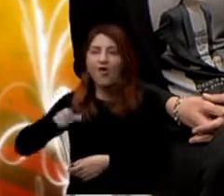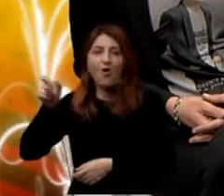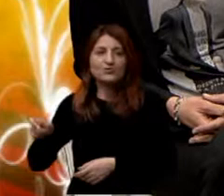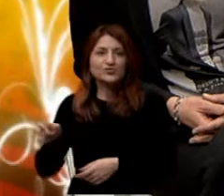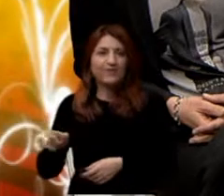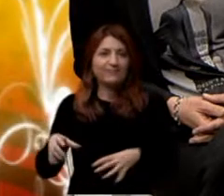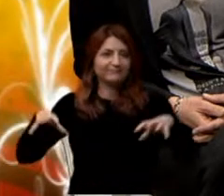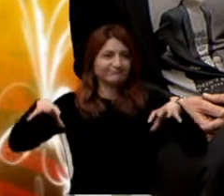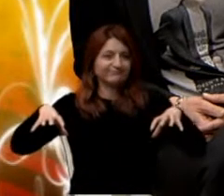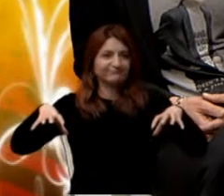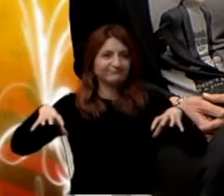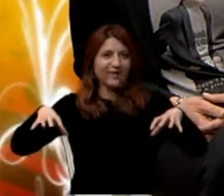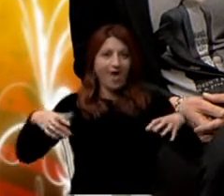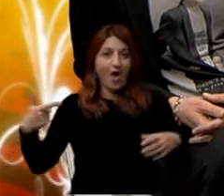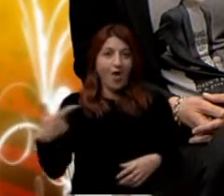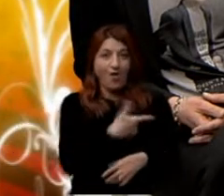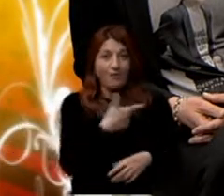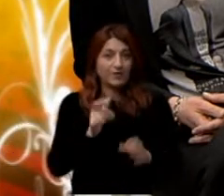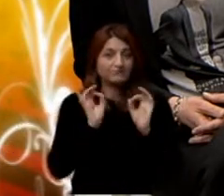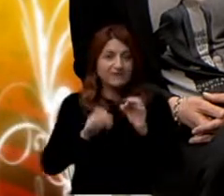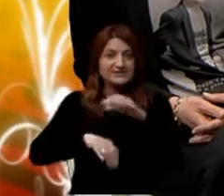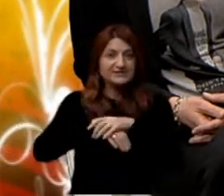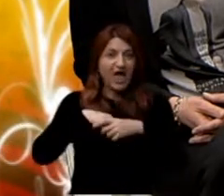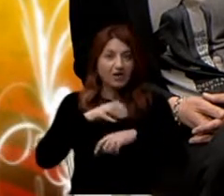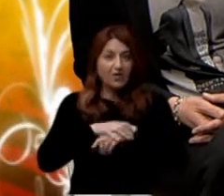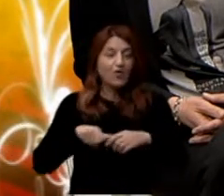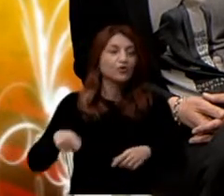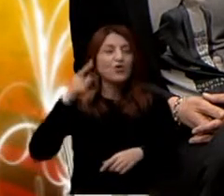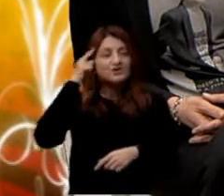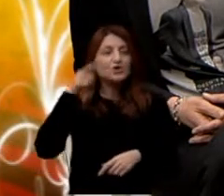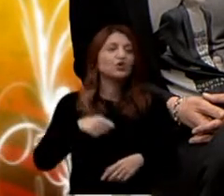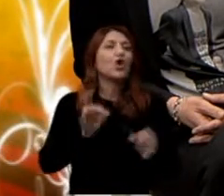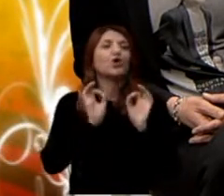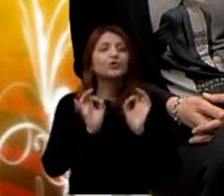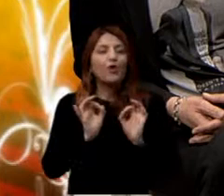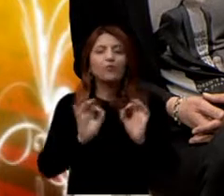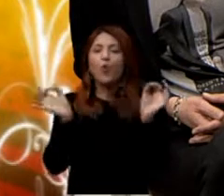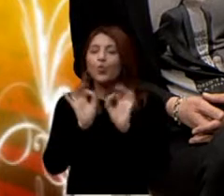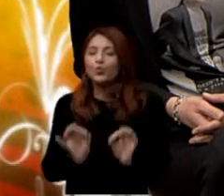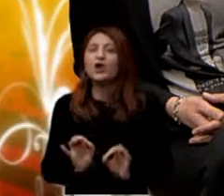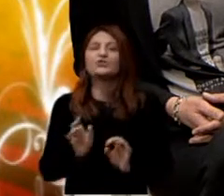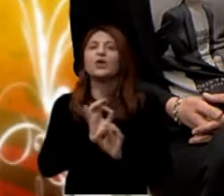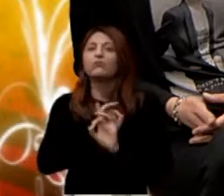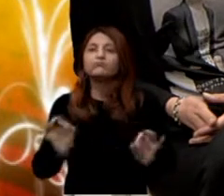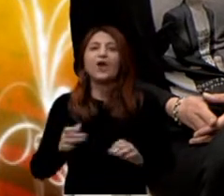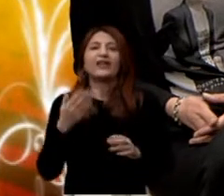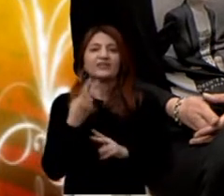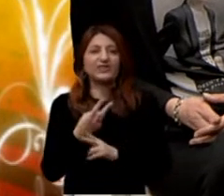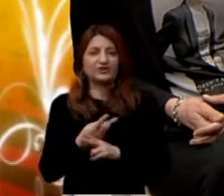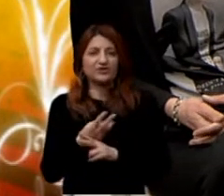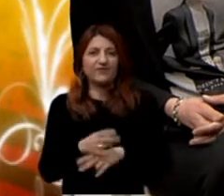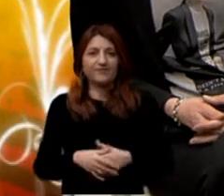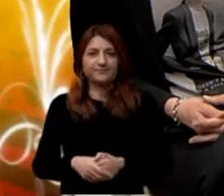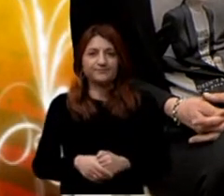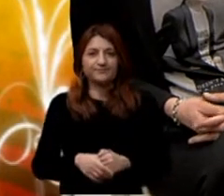I tu, ako su tu zadovoljene potrebe, onda je to uređenost države. Imamo još nešto,